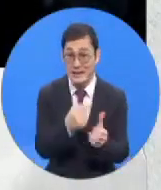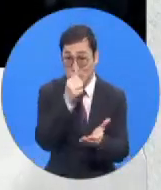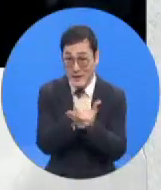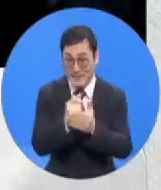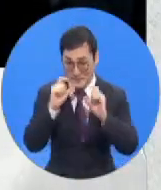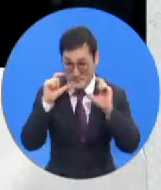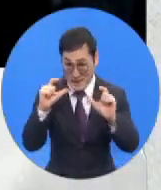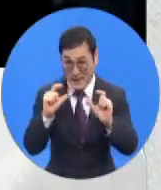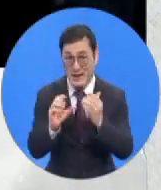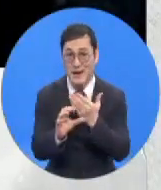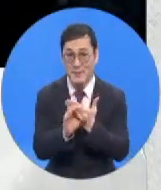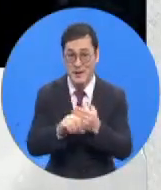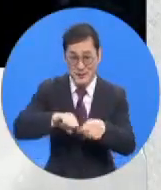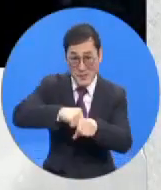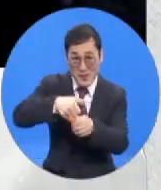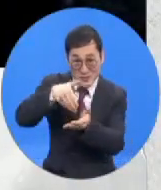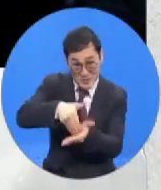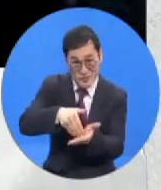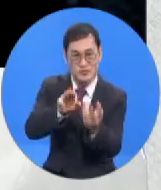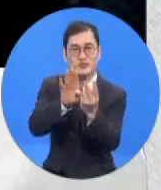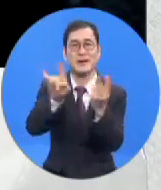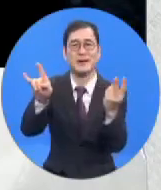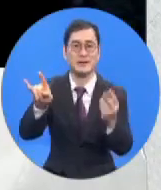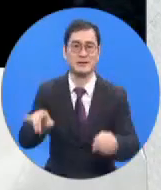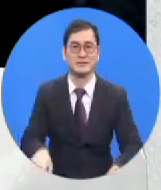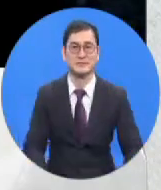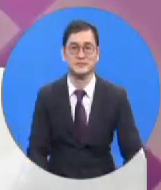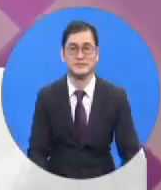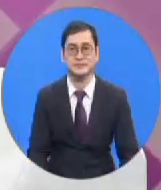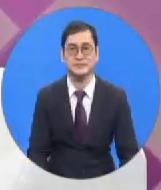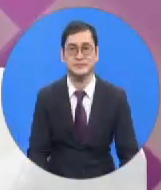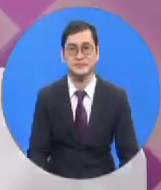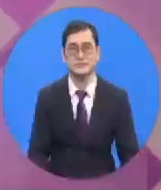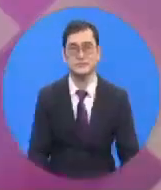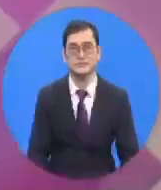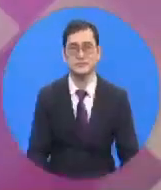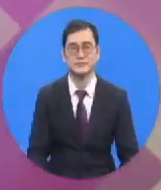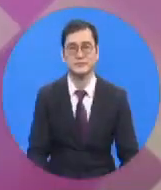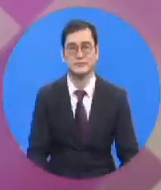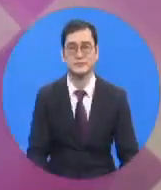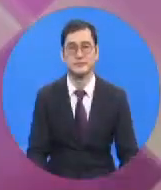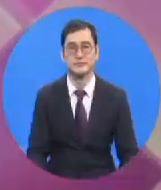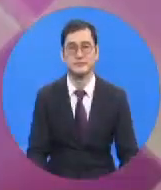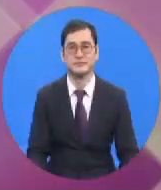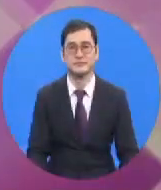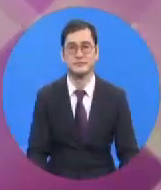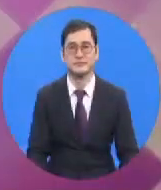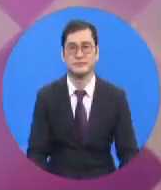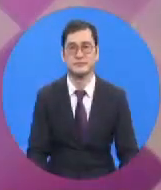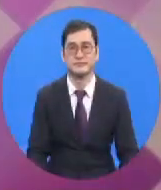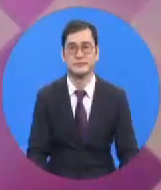되면은 두 배 이상 차이가 날 것 같습니다. 네. 사실 많은 언론이 정인이 양의 상태에 대해서 보도를